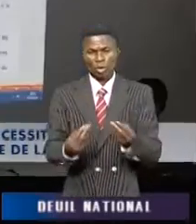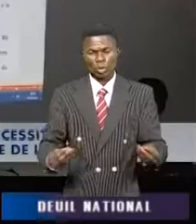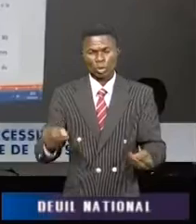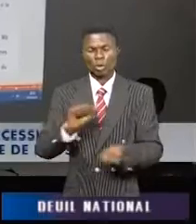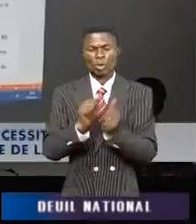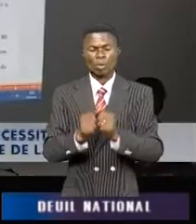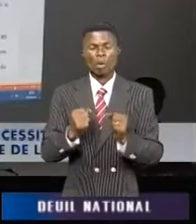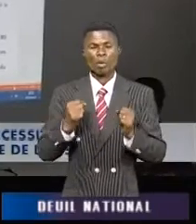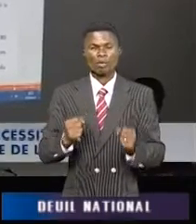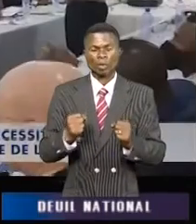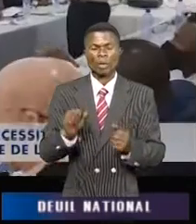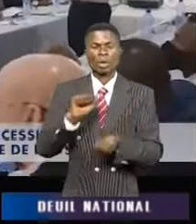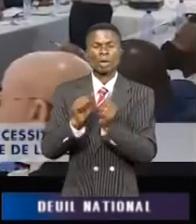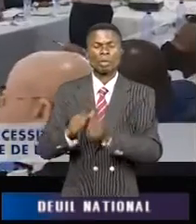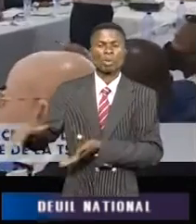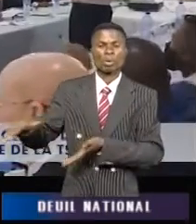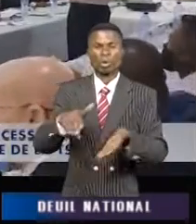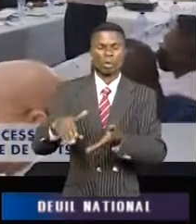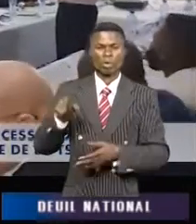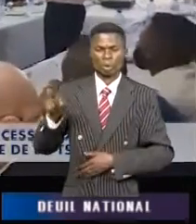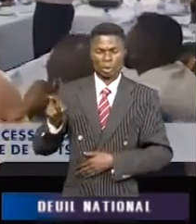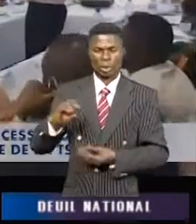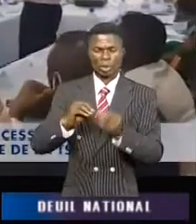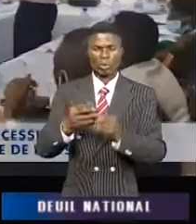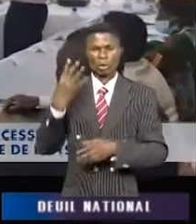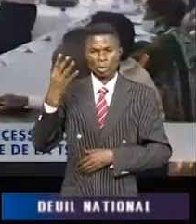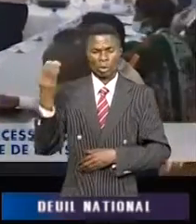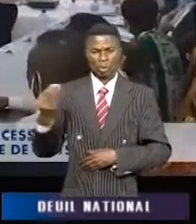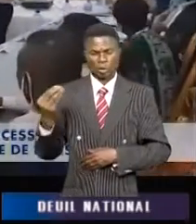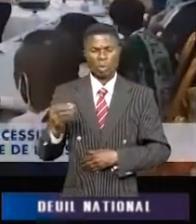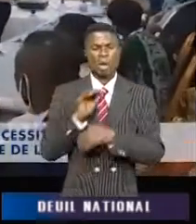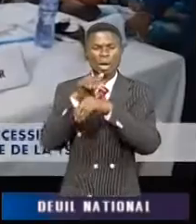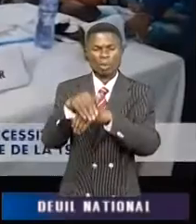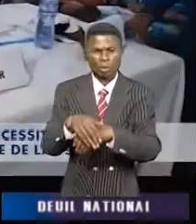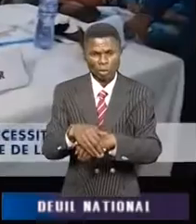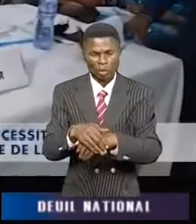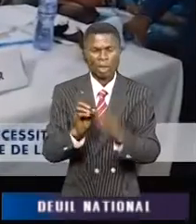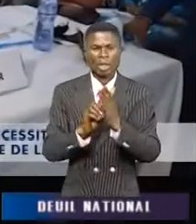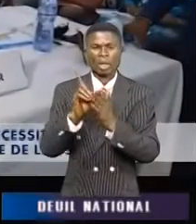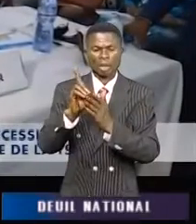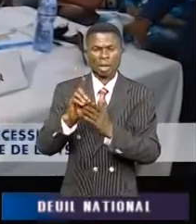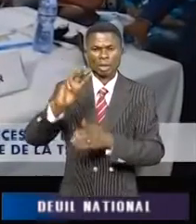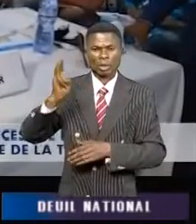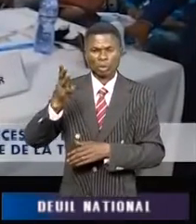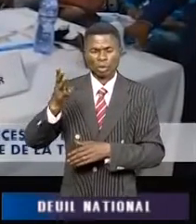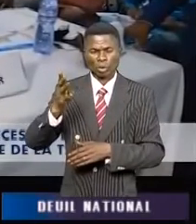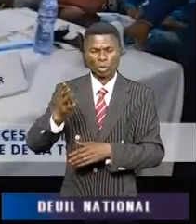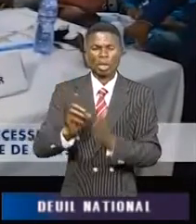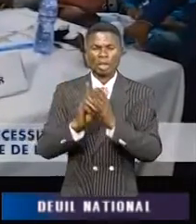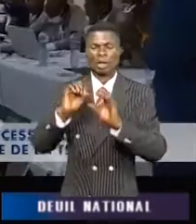manière durable cette problématique de la RN4 afin de contribuer à l'émergence du troisième pôle de